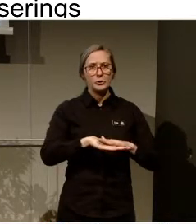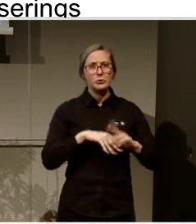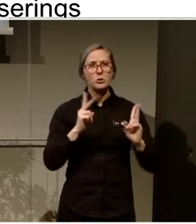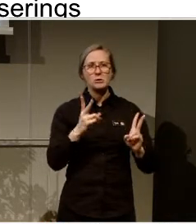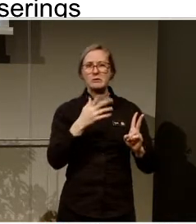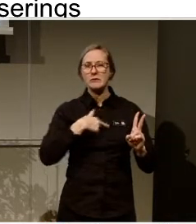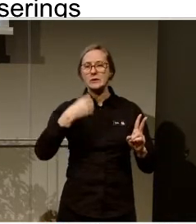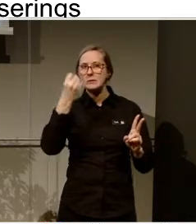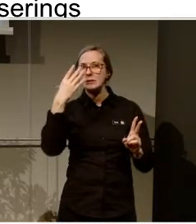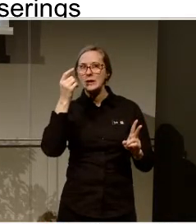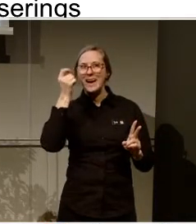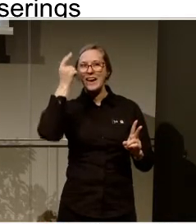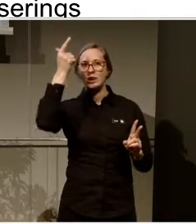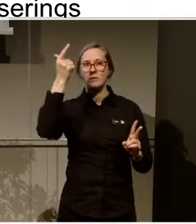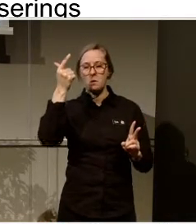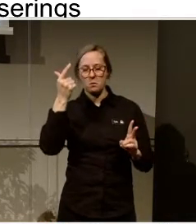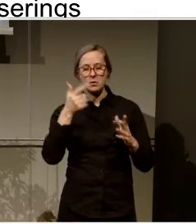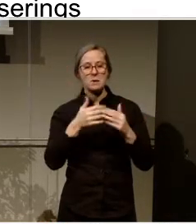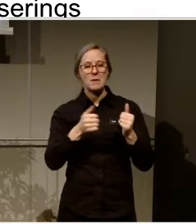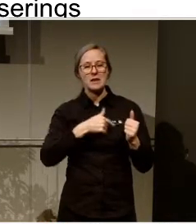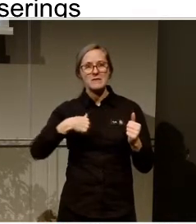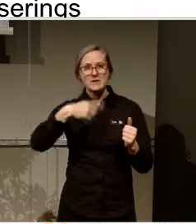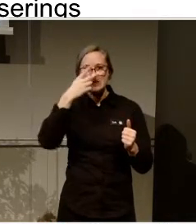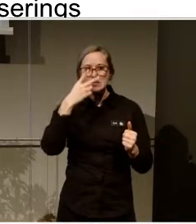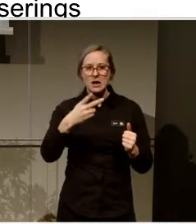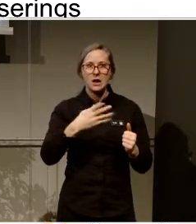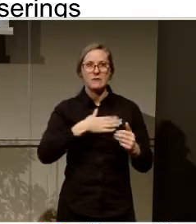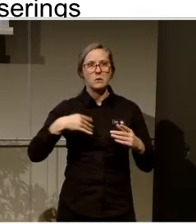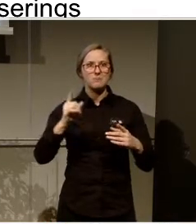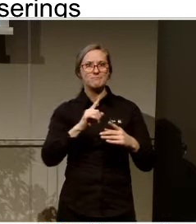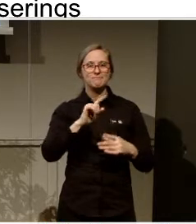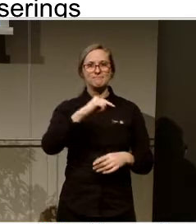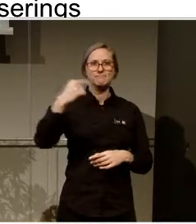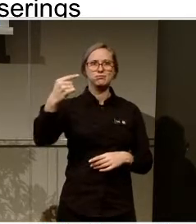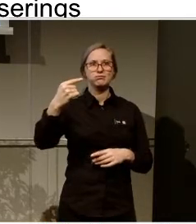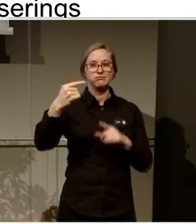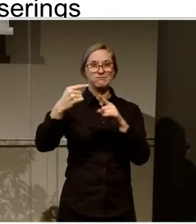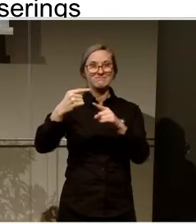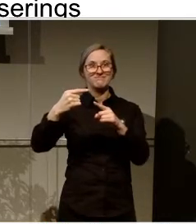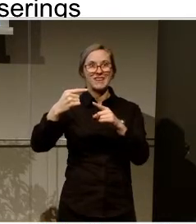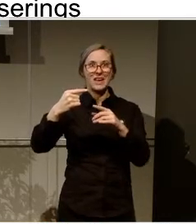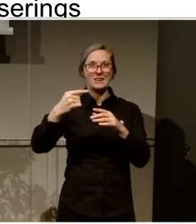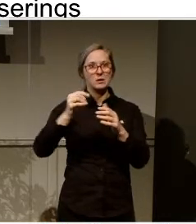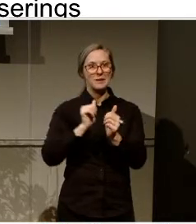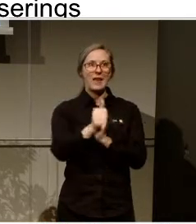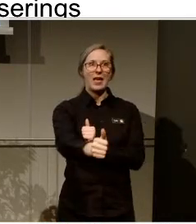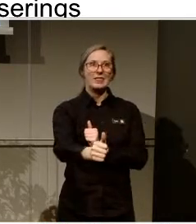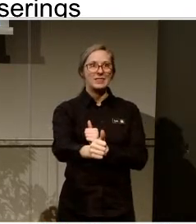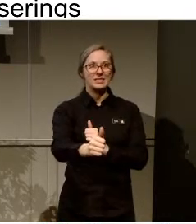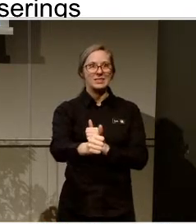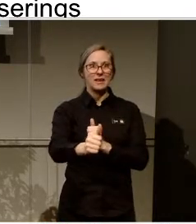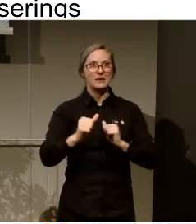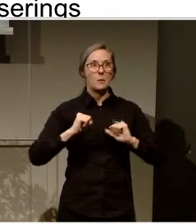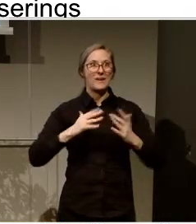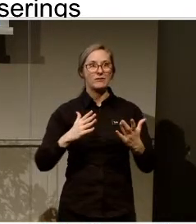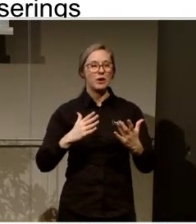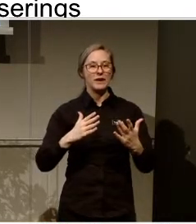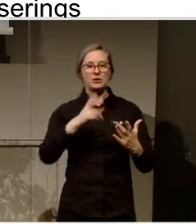innovation. Men vi kan också se att vår topposition är inte självklar längre. Andra länder kommer i